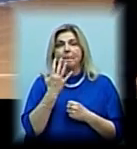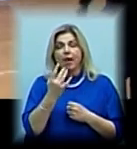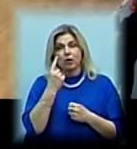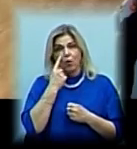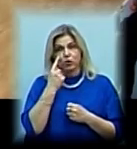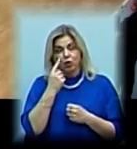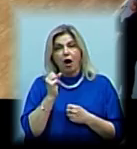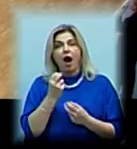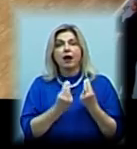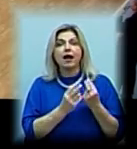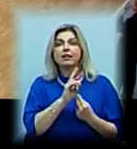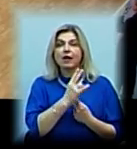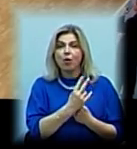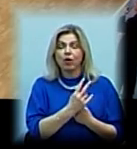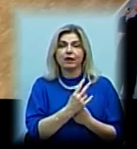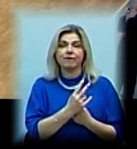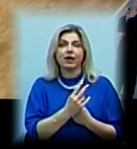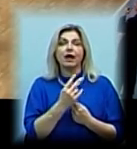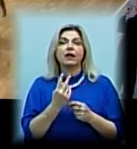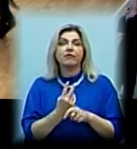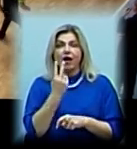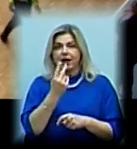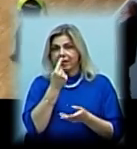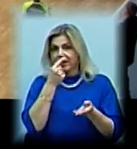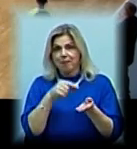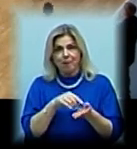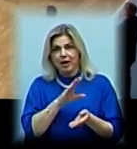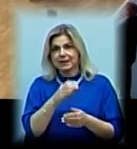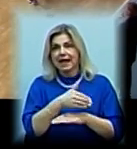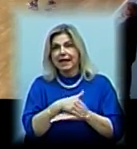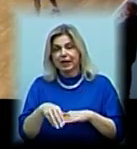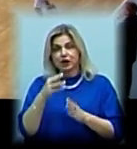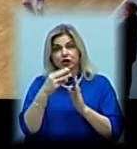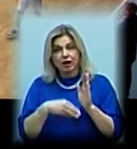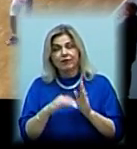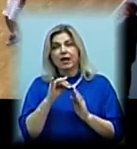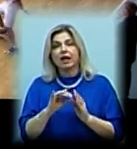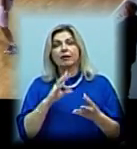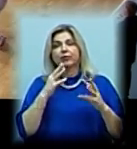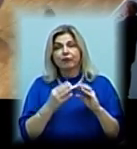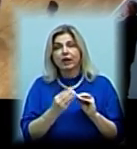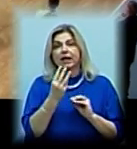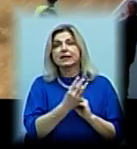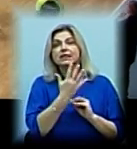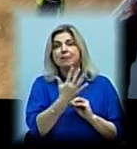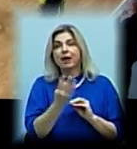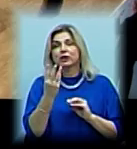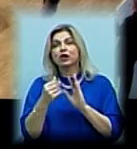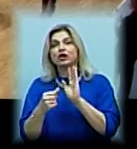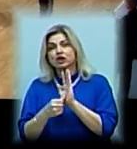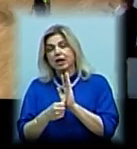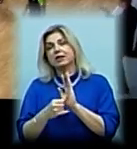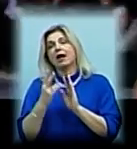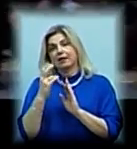поспіль. Гравець Миколаєва Костянтина Нікієнко двічі не влучив з лінії штрафних. Підсумок першої половини 35-36 на користь